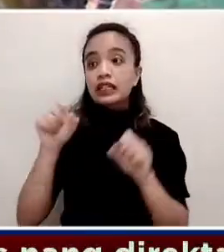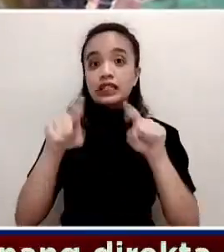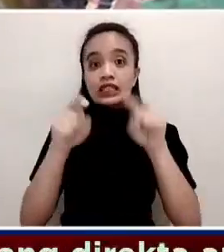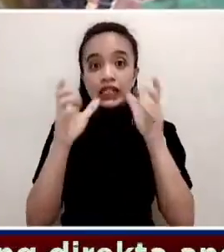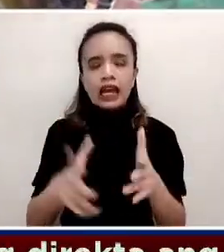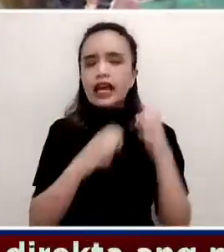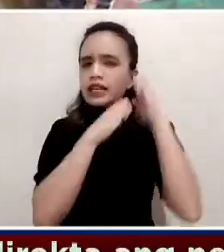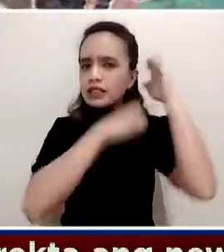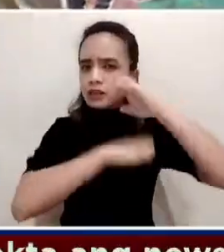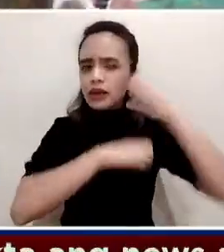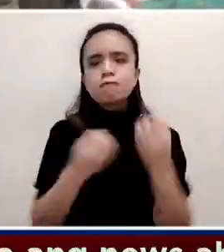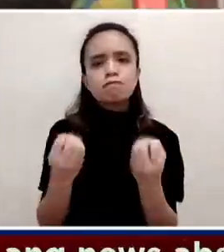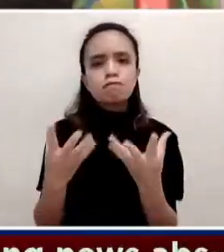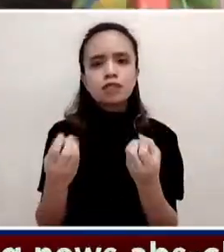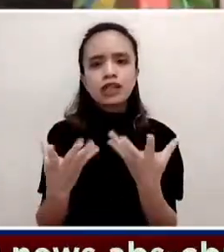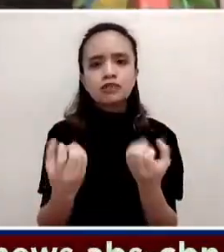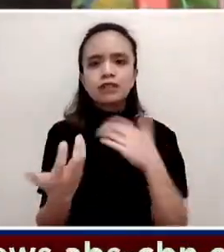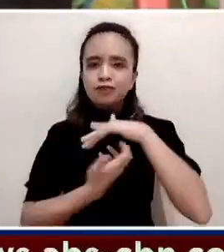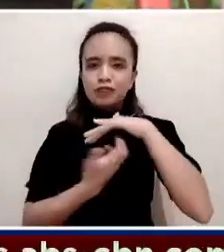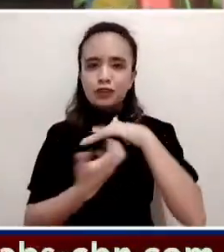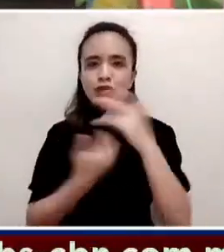ang mga mamimili ngayong weekend.